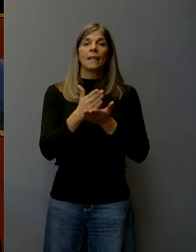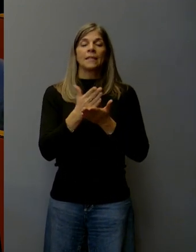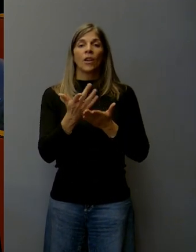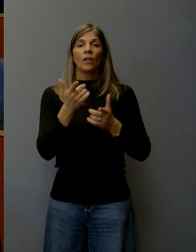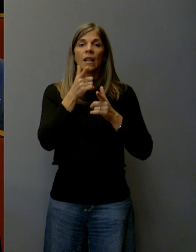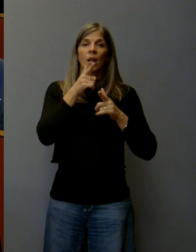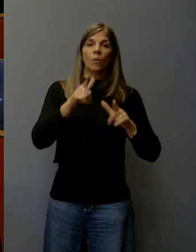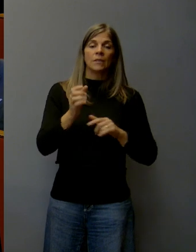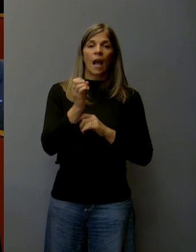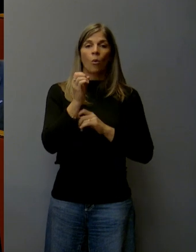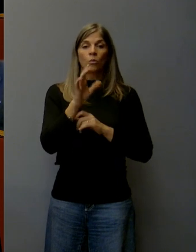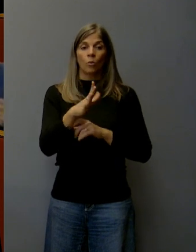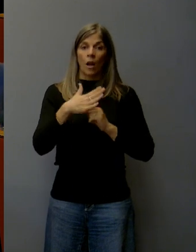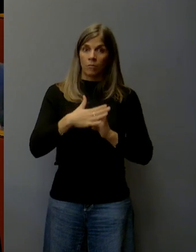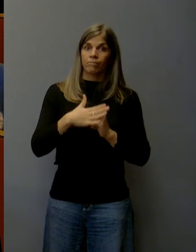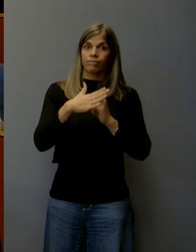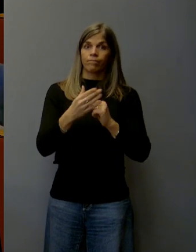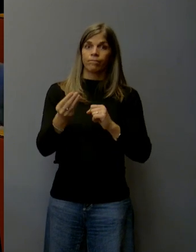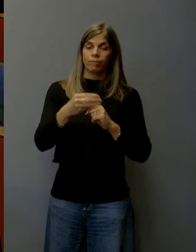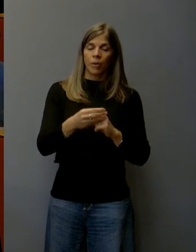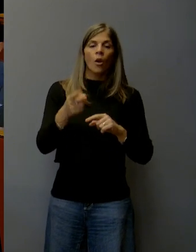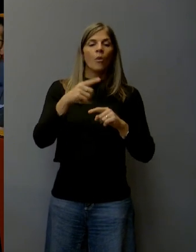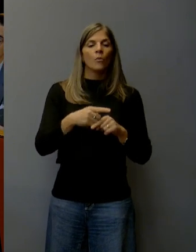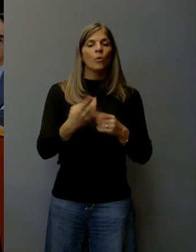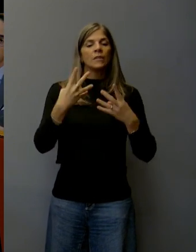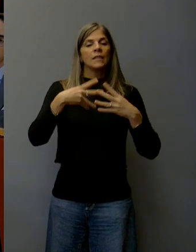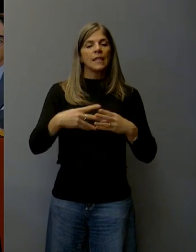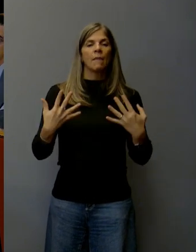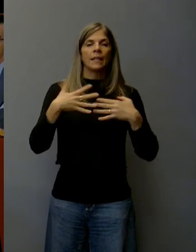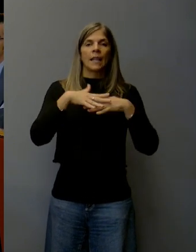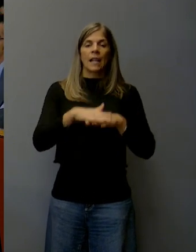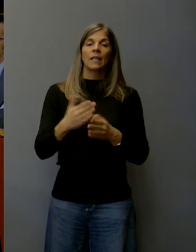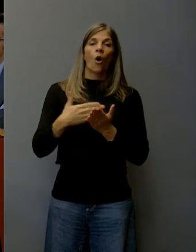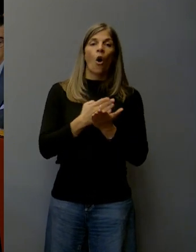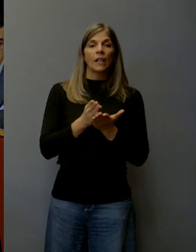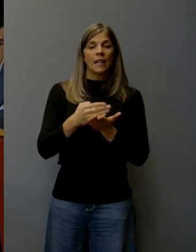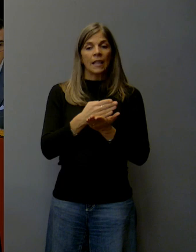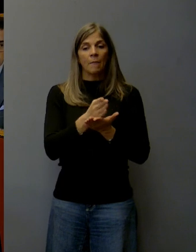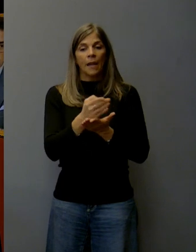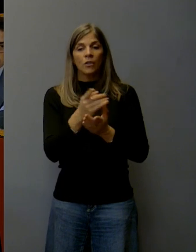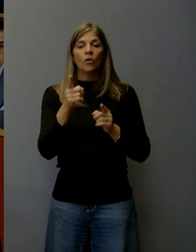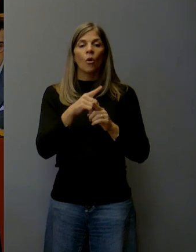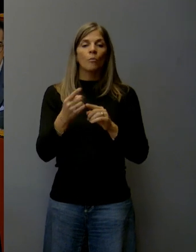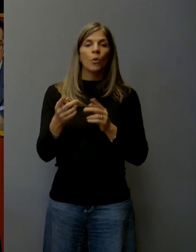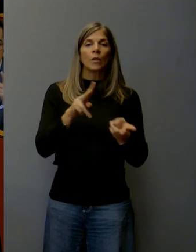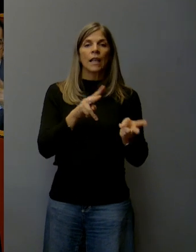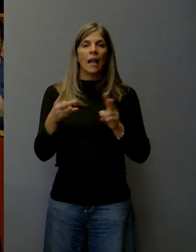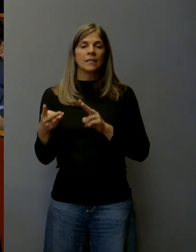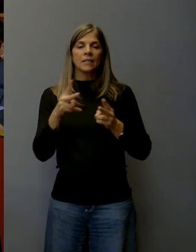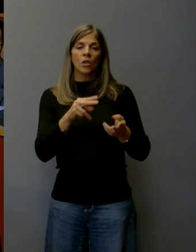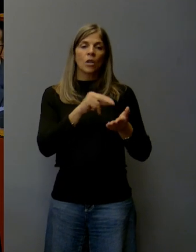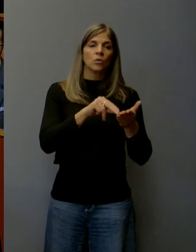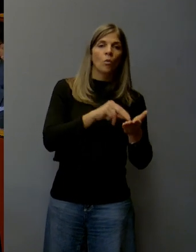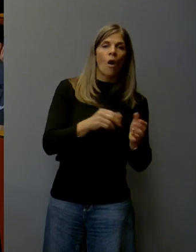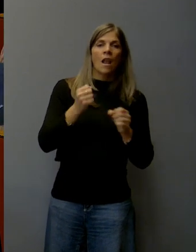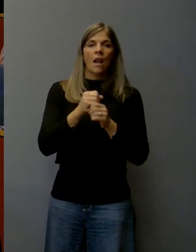culturale costruire un sistema integrato di orientamento e di transizione scuola lavoro questo è un altro passaggio importante